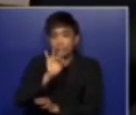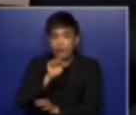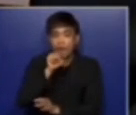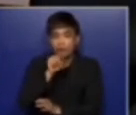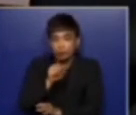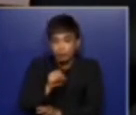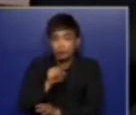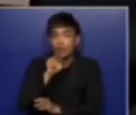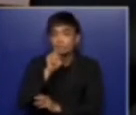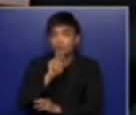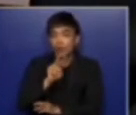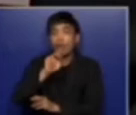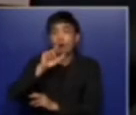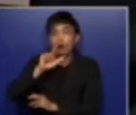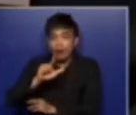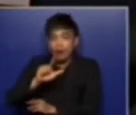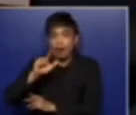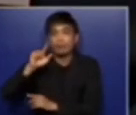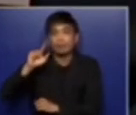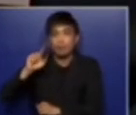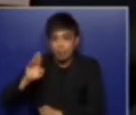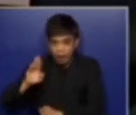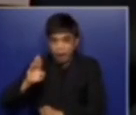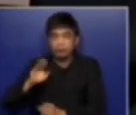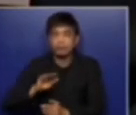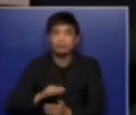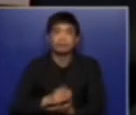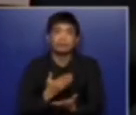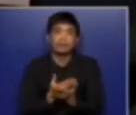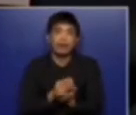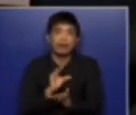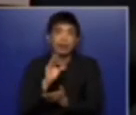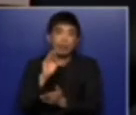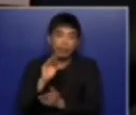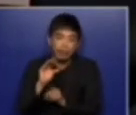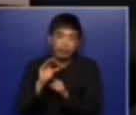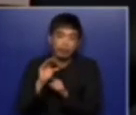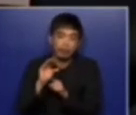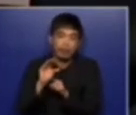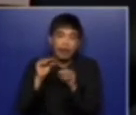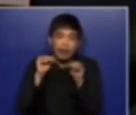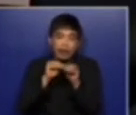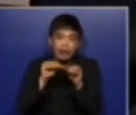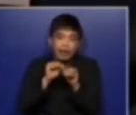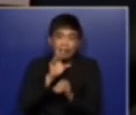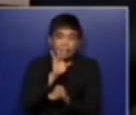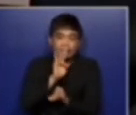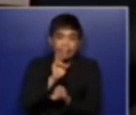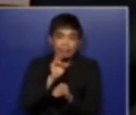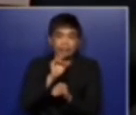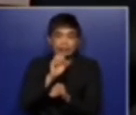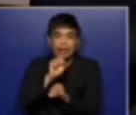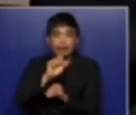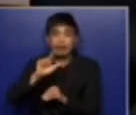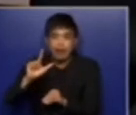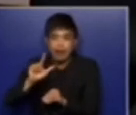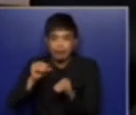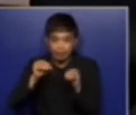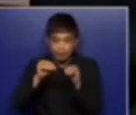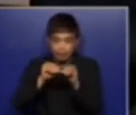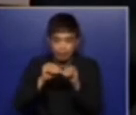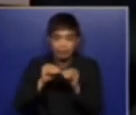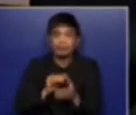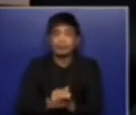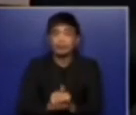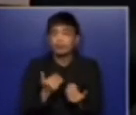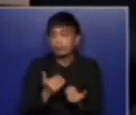674,868.2 ล้านบาทเท่านั้นเกือบ700,000ล้านเท่านั้นเองนะคะทีนี้เงินเ